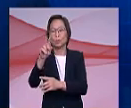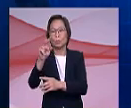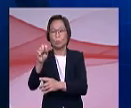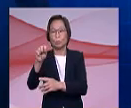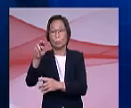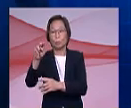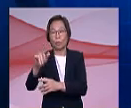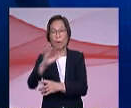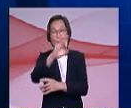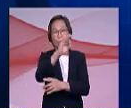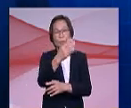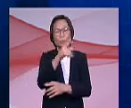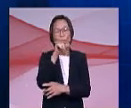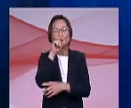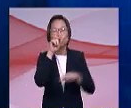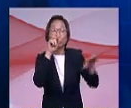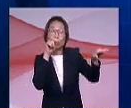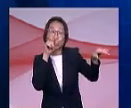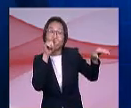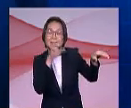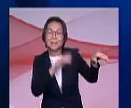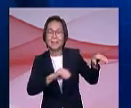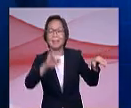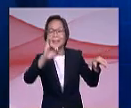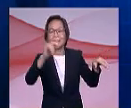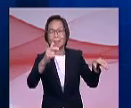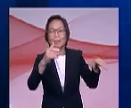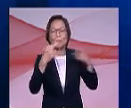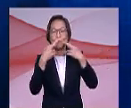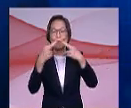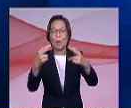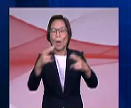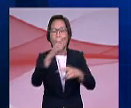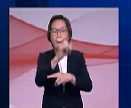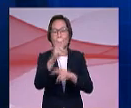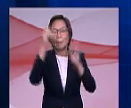www.met.gov.my, Facebook, Twitter dan juga Instagram rasmi Met Malaysia.